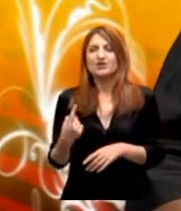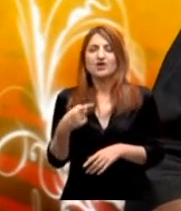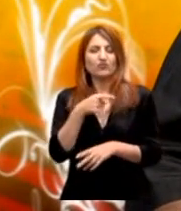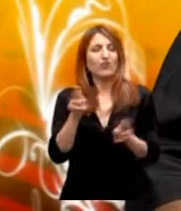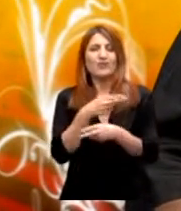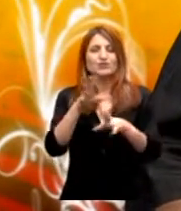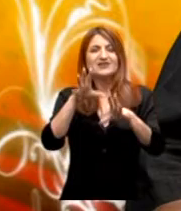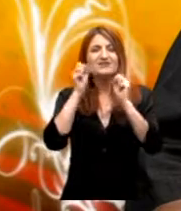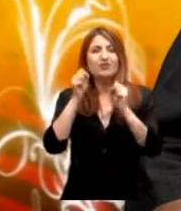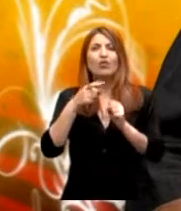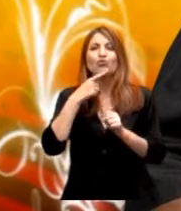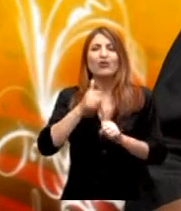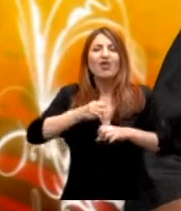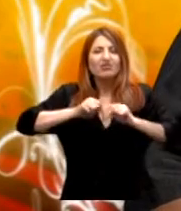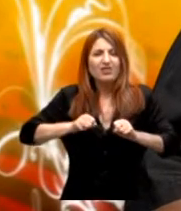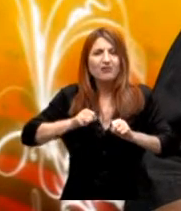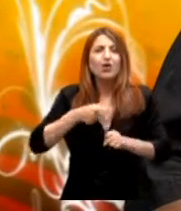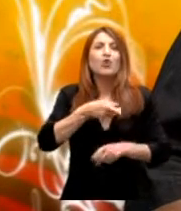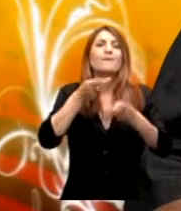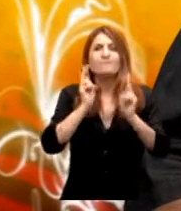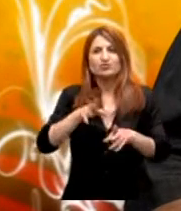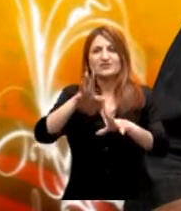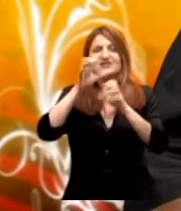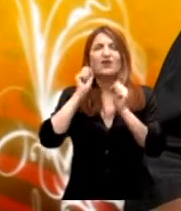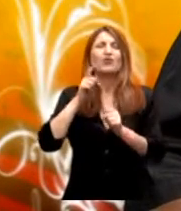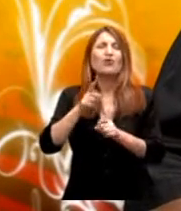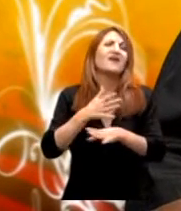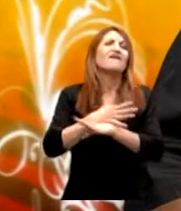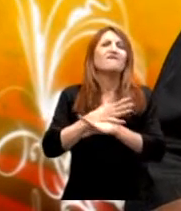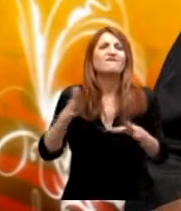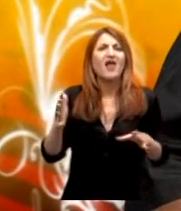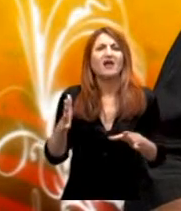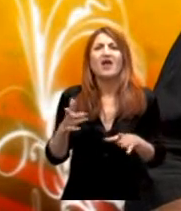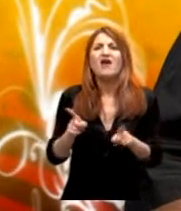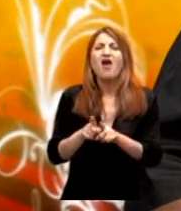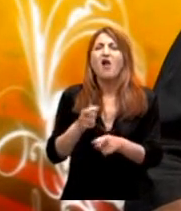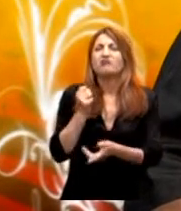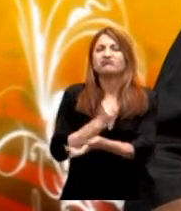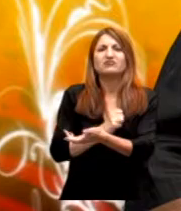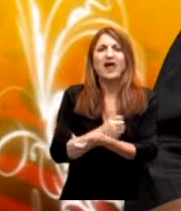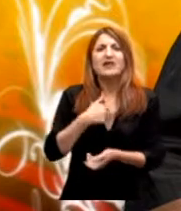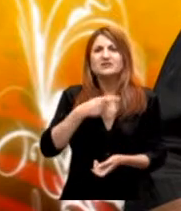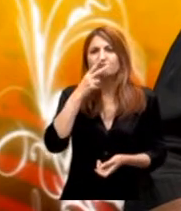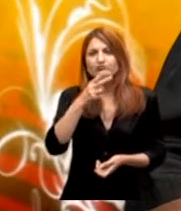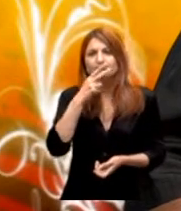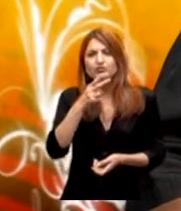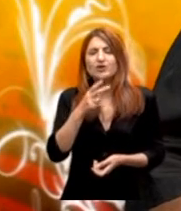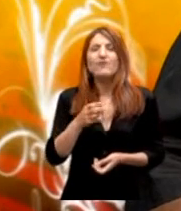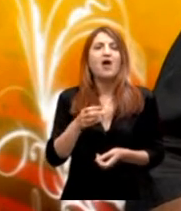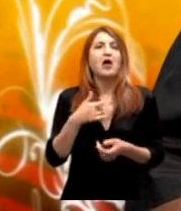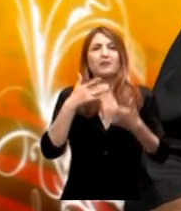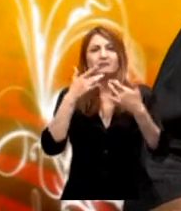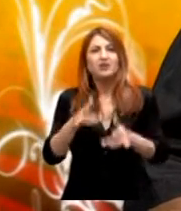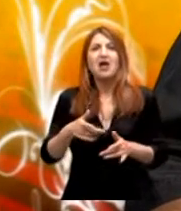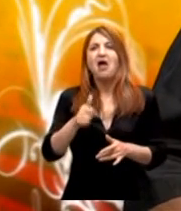je zbilja strahovita borba. To je takva ovisnost, ne drugiram se, pušio jesam, ostavio sam, alkohola popijem dan dana, sve